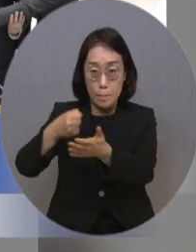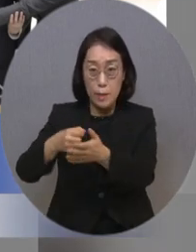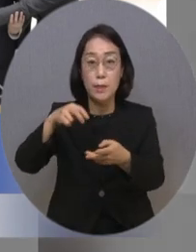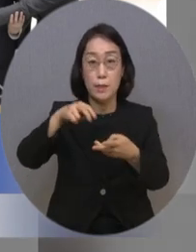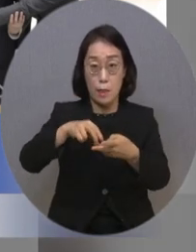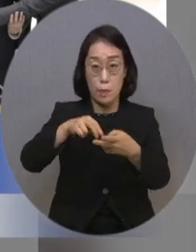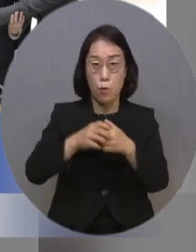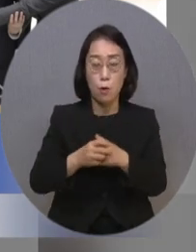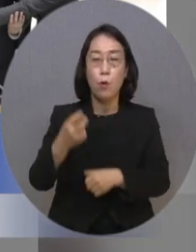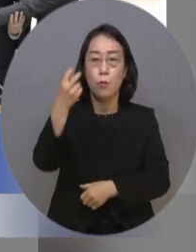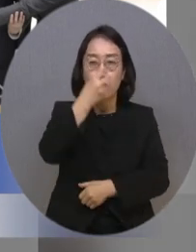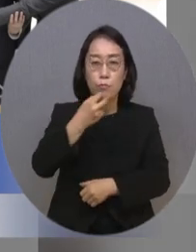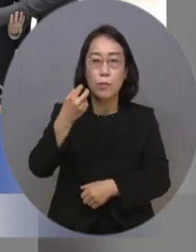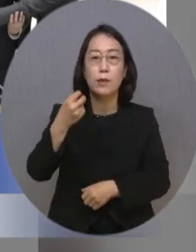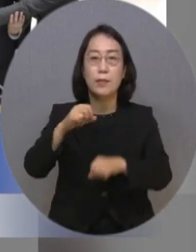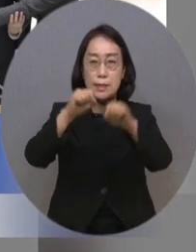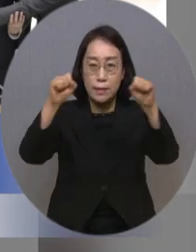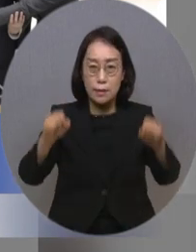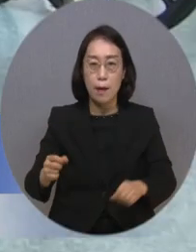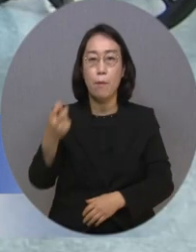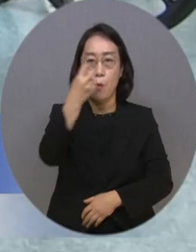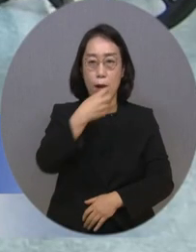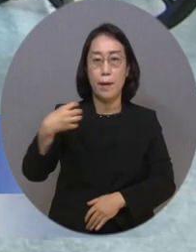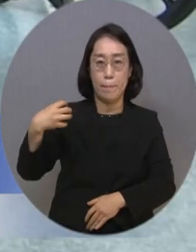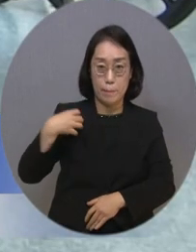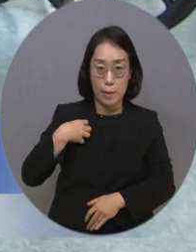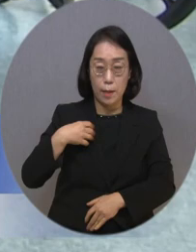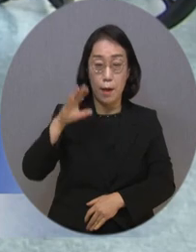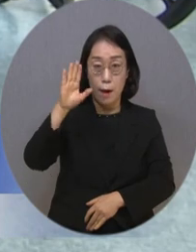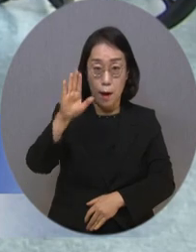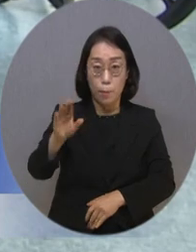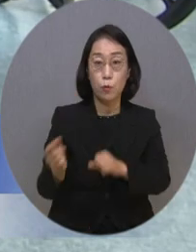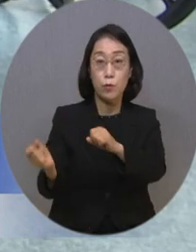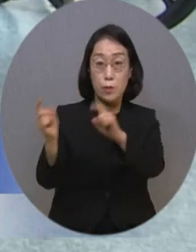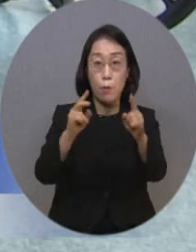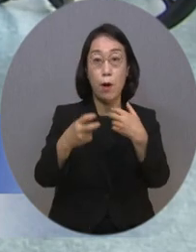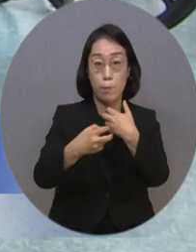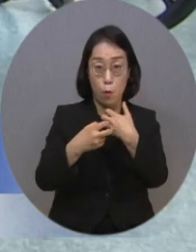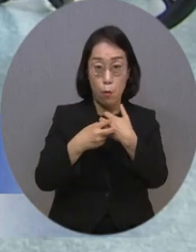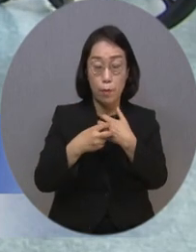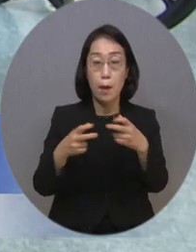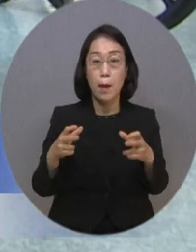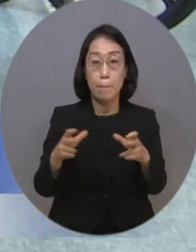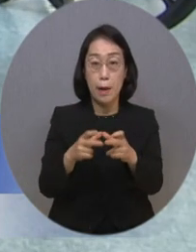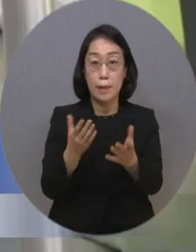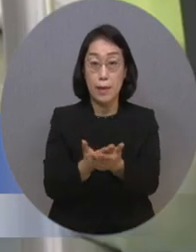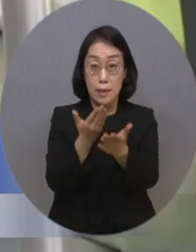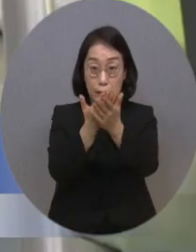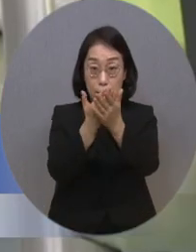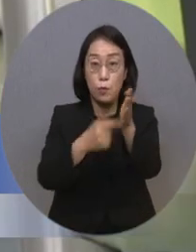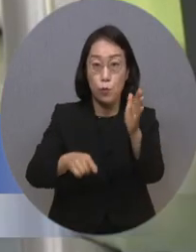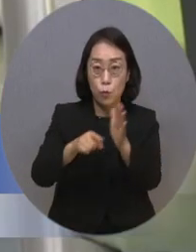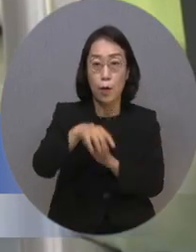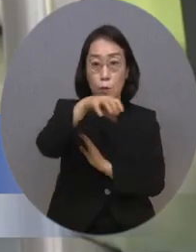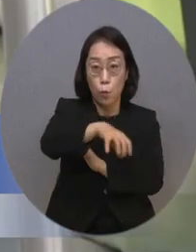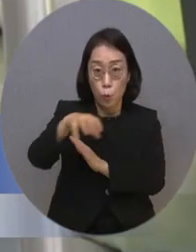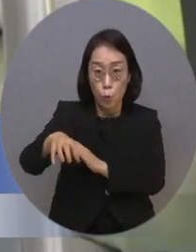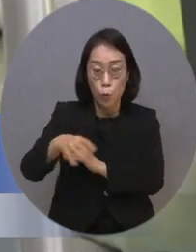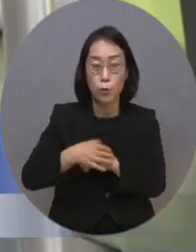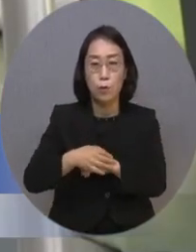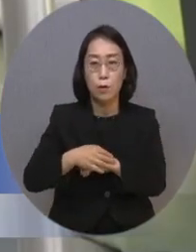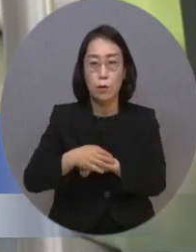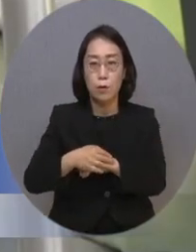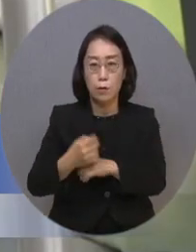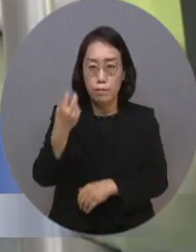체계를 구축 관리하게 됩니다. 아울러 재활병원, 발달장애인 거점병원 등 장애인 재활의료 인프라를